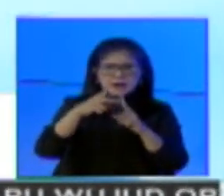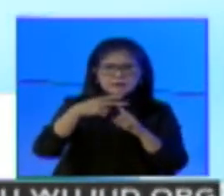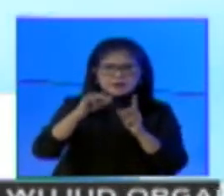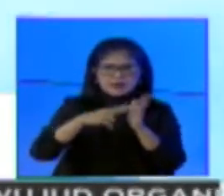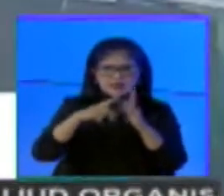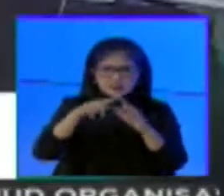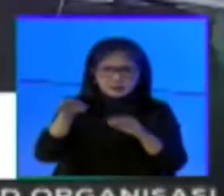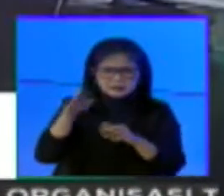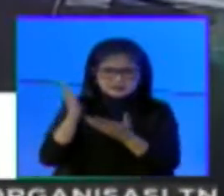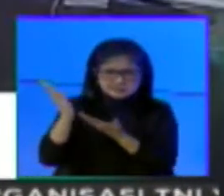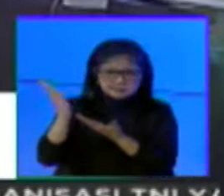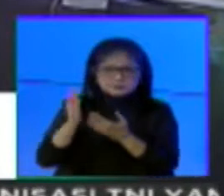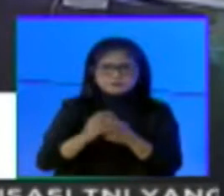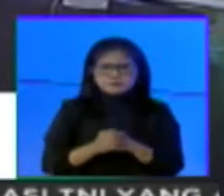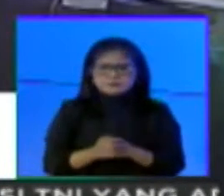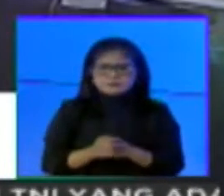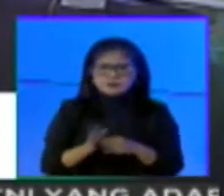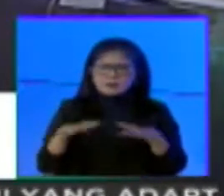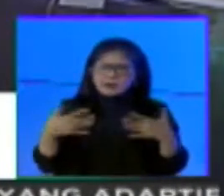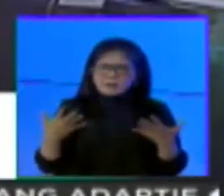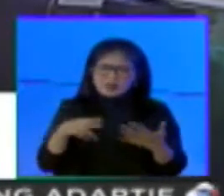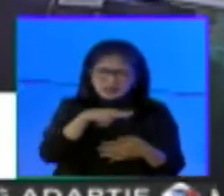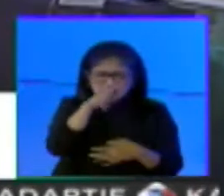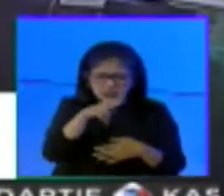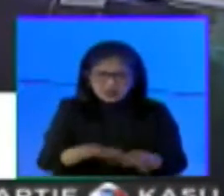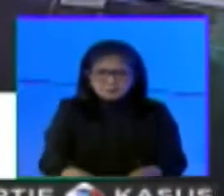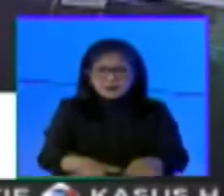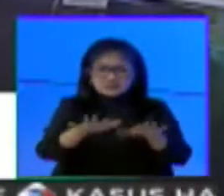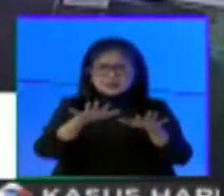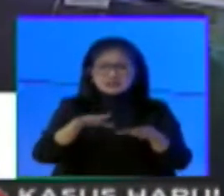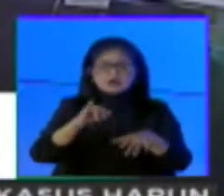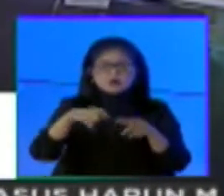Jakarta Utara. Syafinas, bagaimana pantauan banjir di kawasan Sunter?